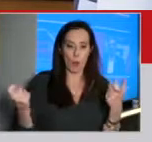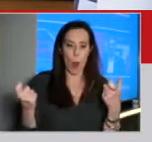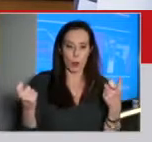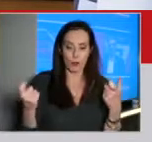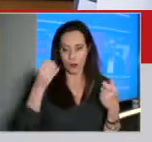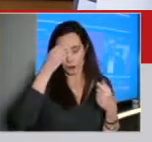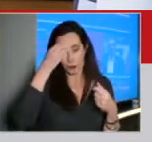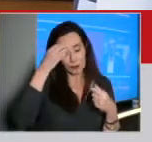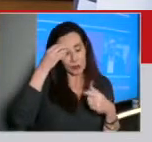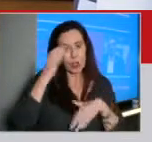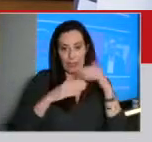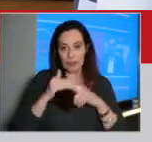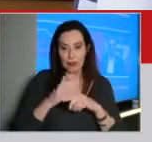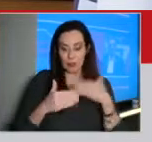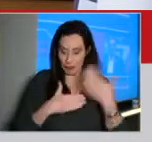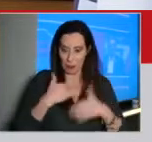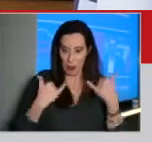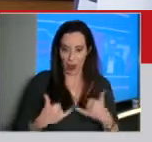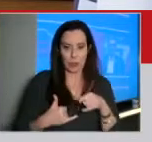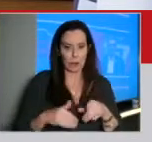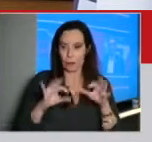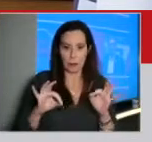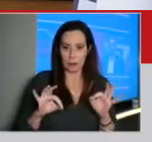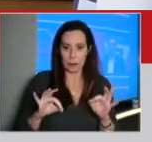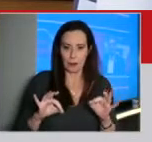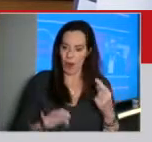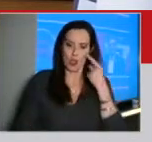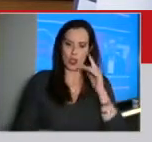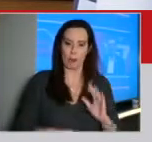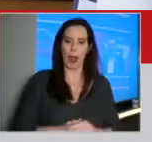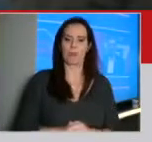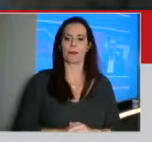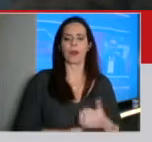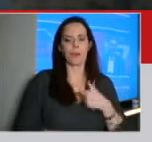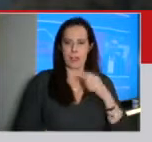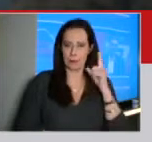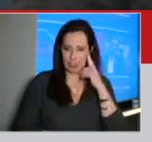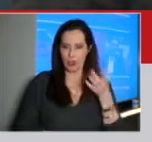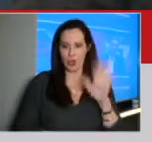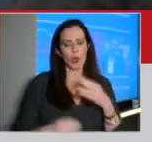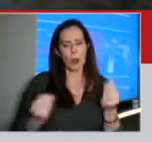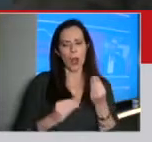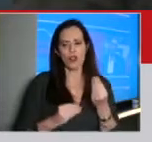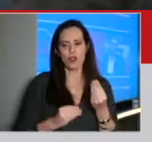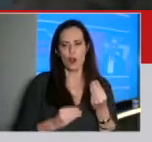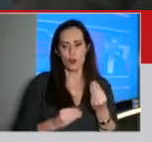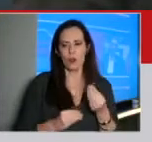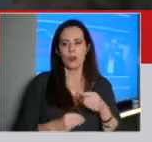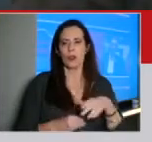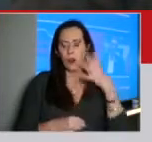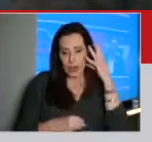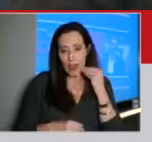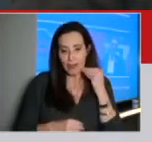והסחבקים שהולכים ונבנים ומסתיימים עכשיו, היא באמת מרשימה. ואני מניח, תראה, זה עוד משהו שהשר הבא ייהנה. הוא